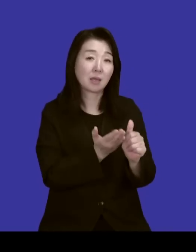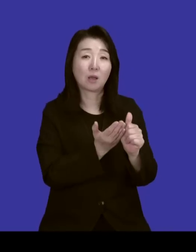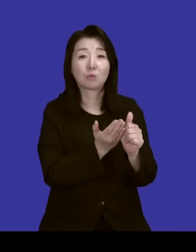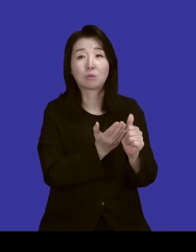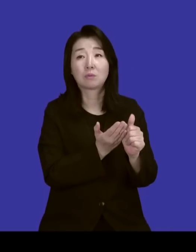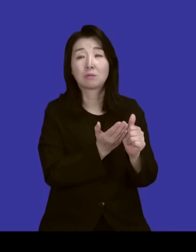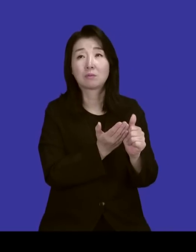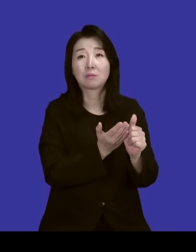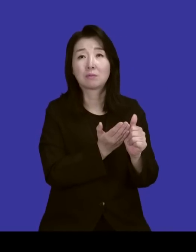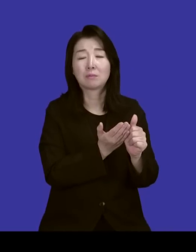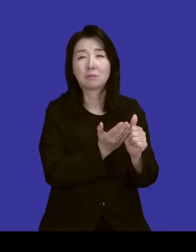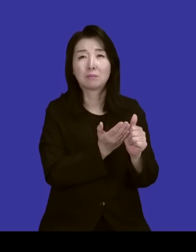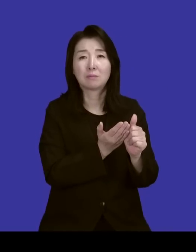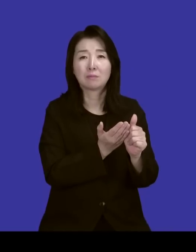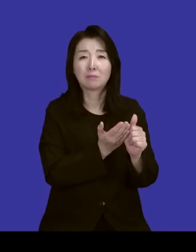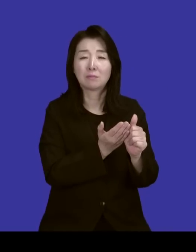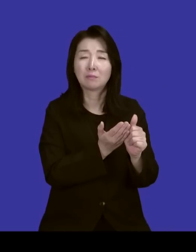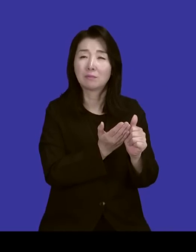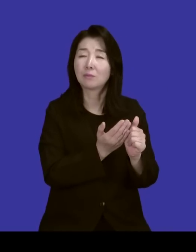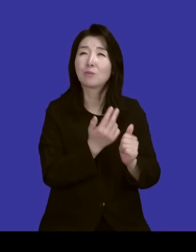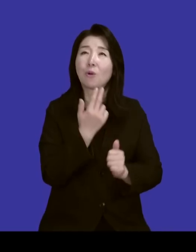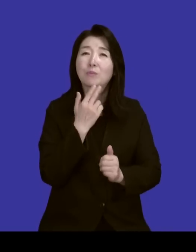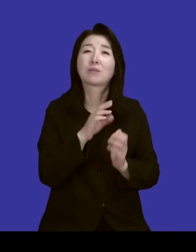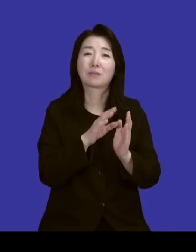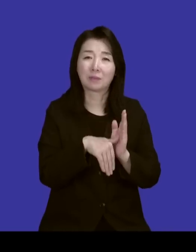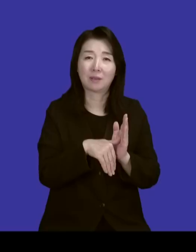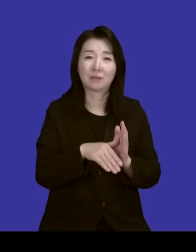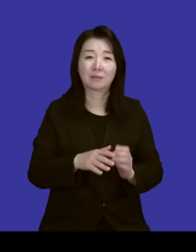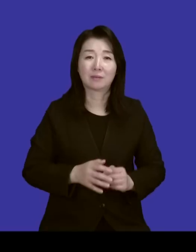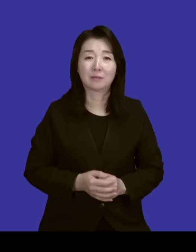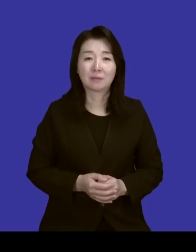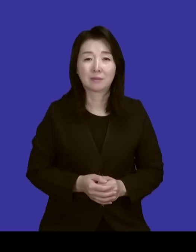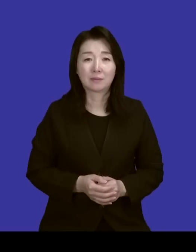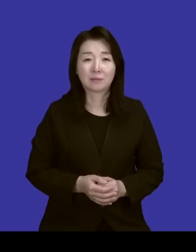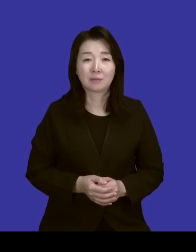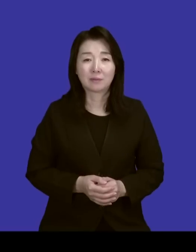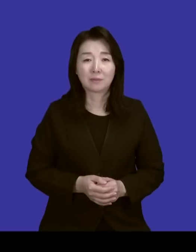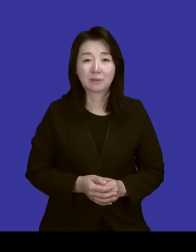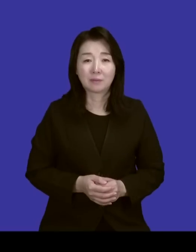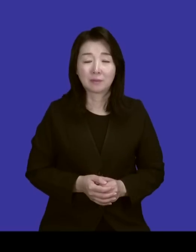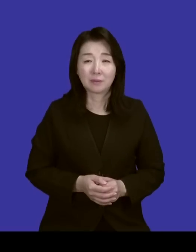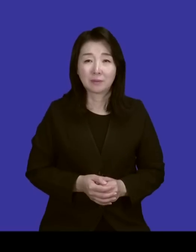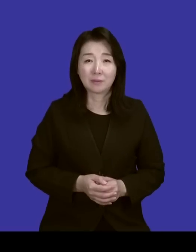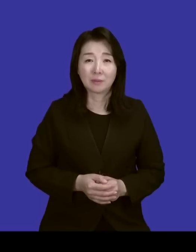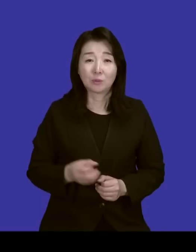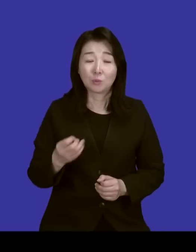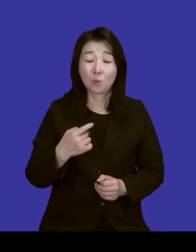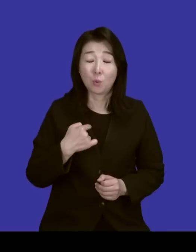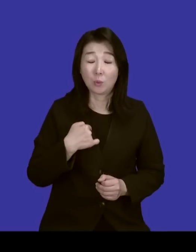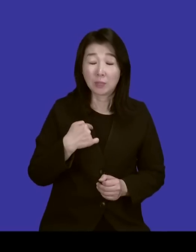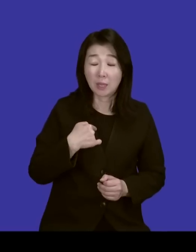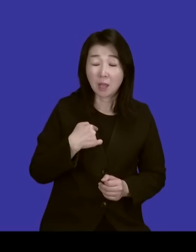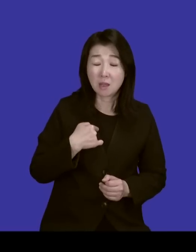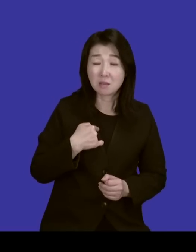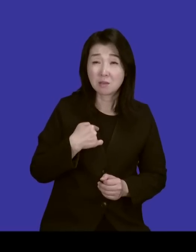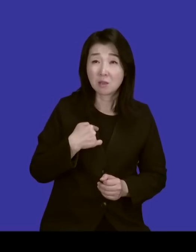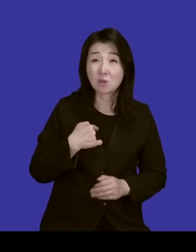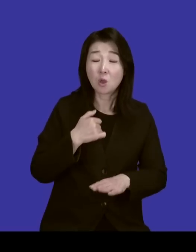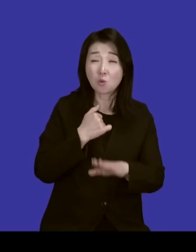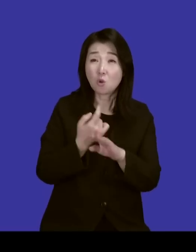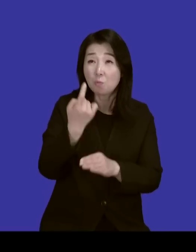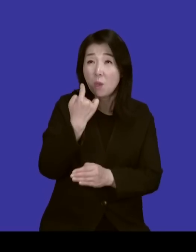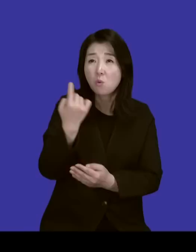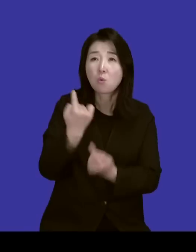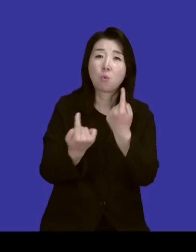때거든요. 그 당시. 예. 너무 많이 오는 거예요. 그래서 안 되겠다. 내가 이렇게 하다가는 내 목회를 못 해갖고